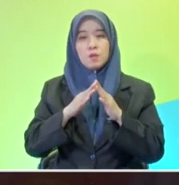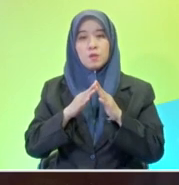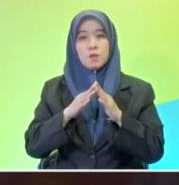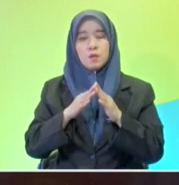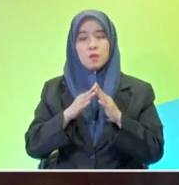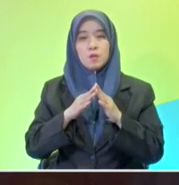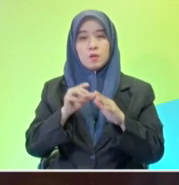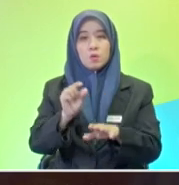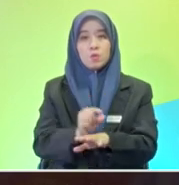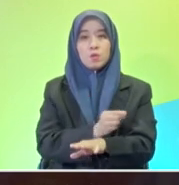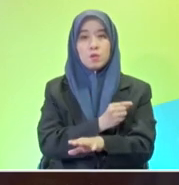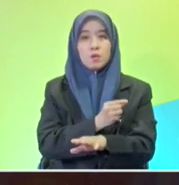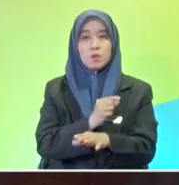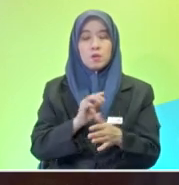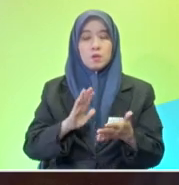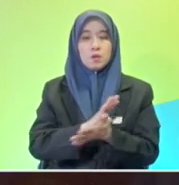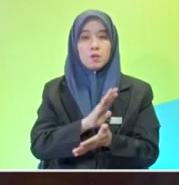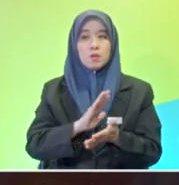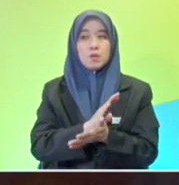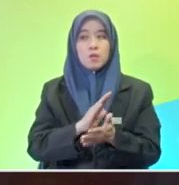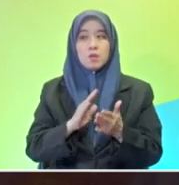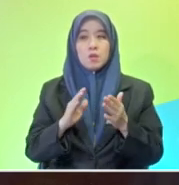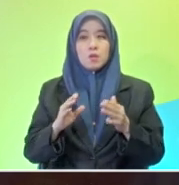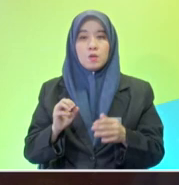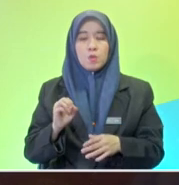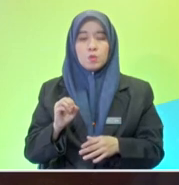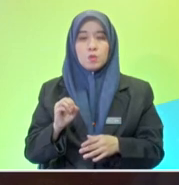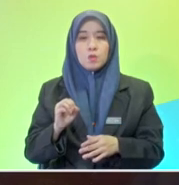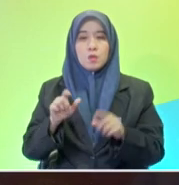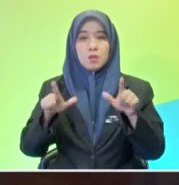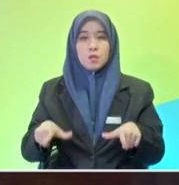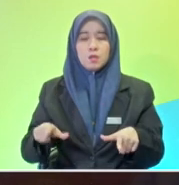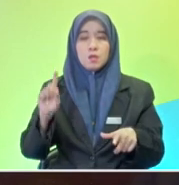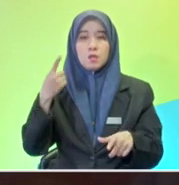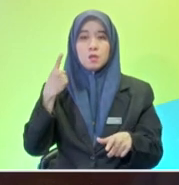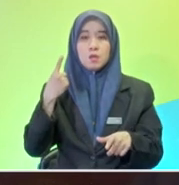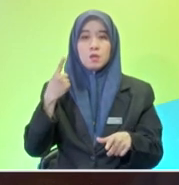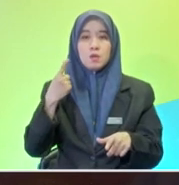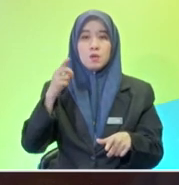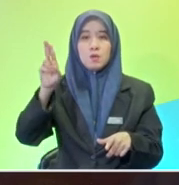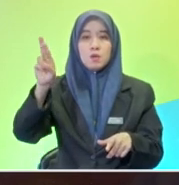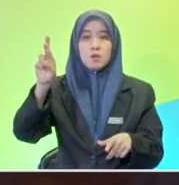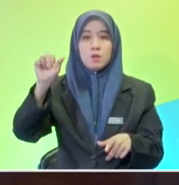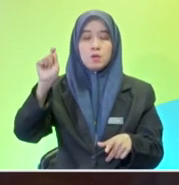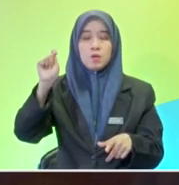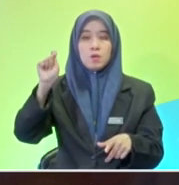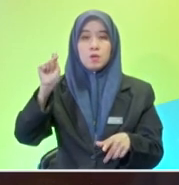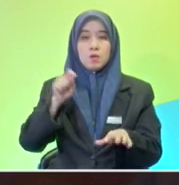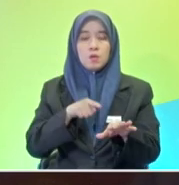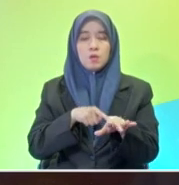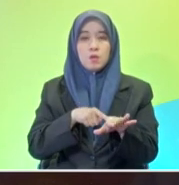kosong a Sama juga boleh guna kertas kosong Letakkan saja urat daun di belakang boleh juga murid-murid